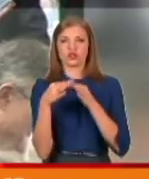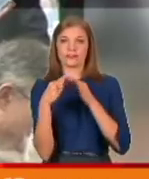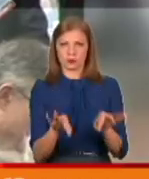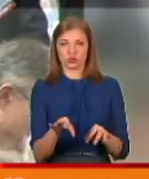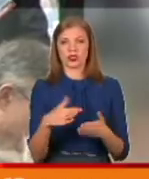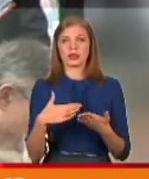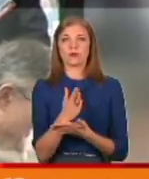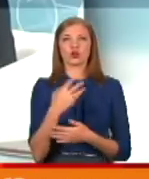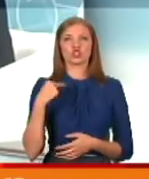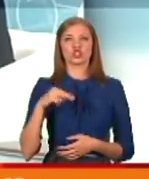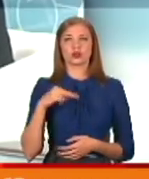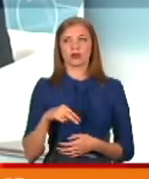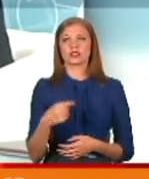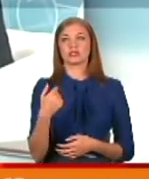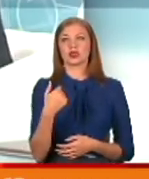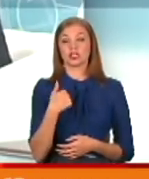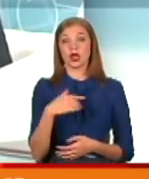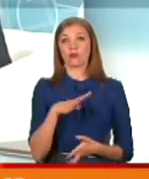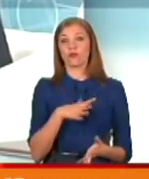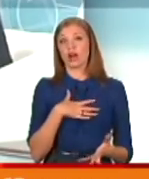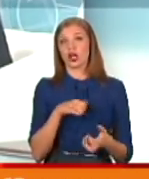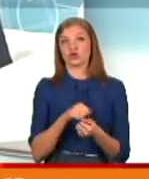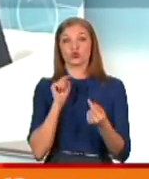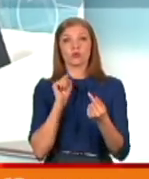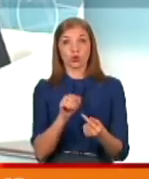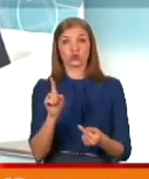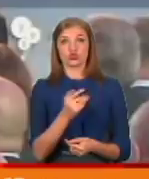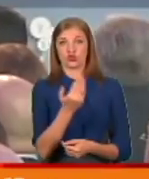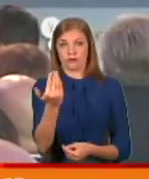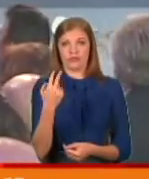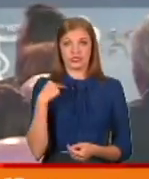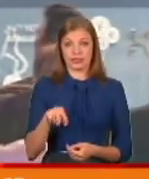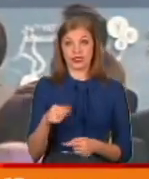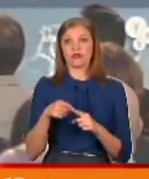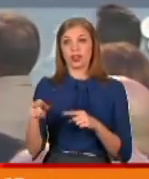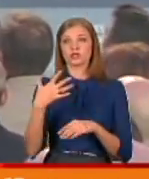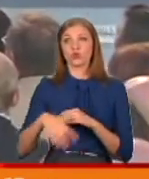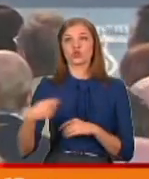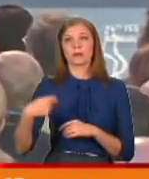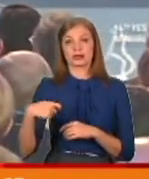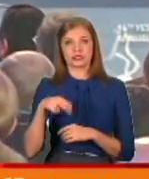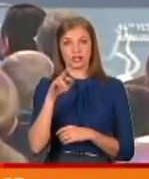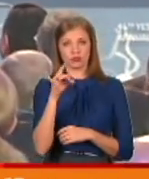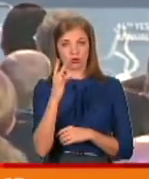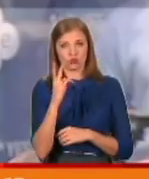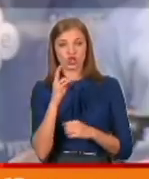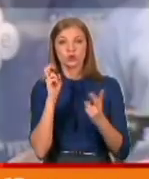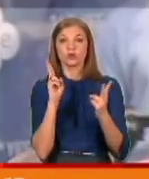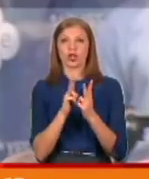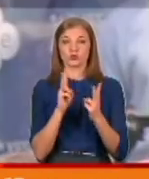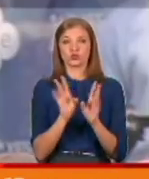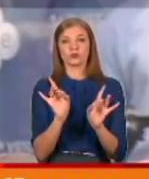відпустити політичних бранців. Я був категорично проти того, щоб ви сиділи. А це вже президент Порошенко на